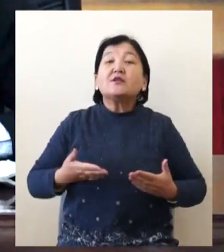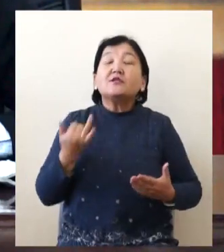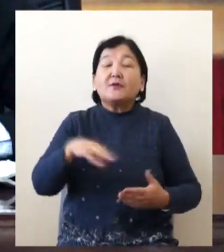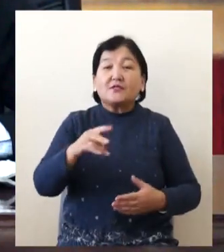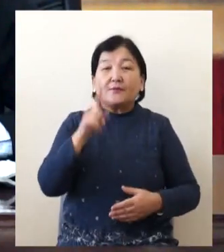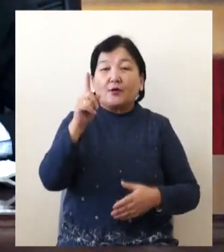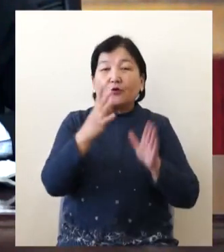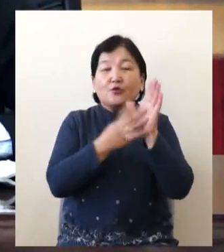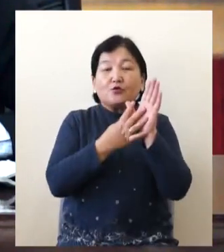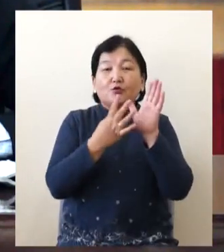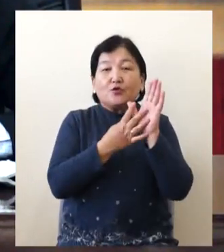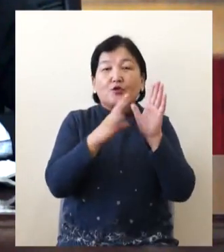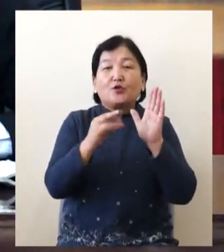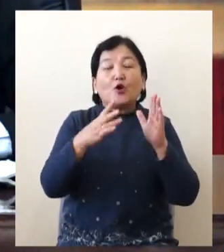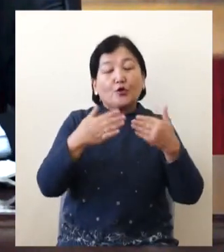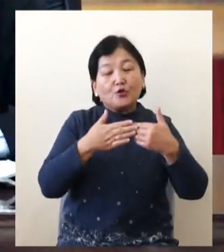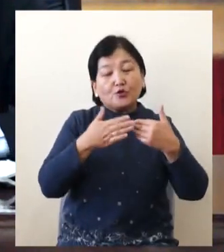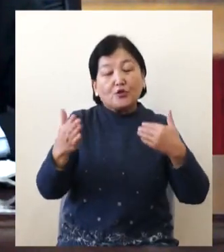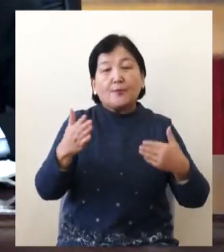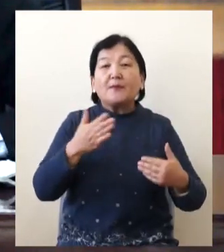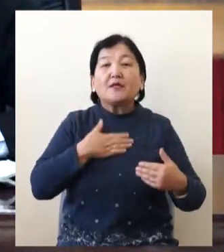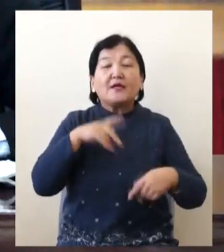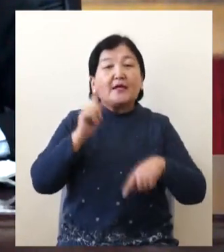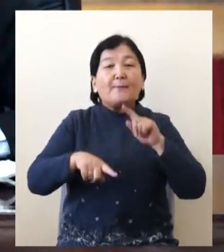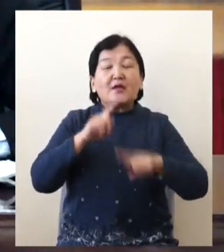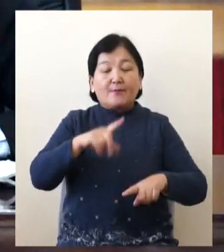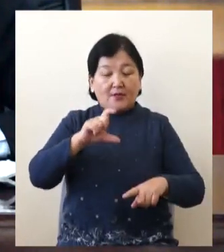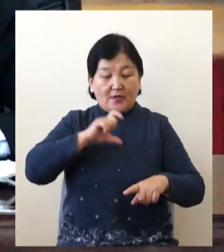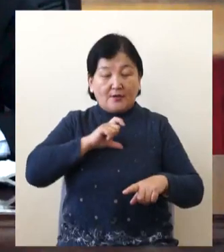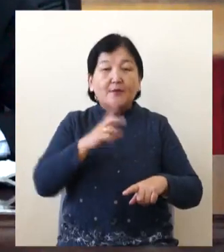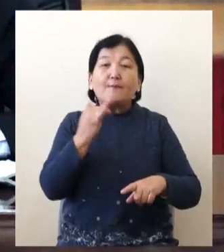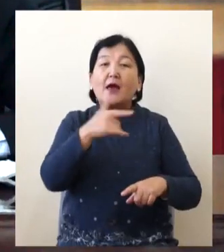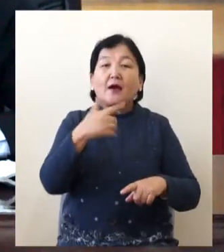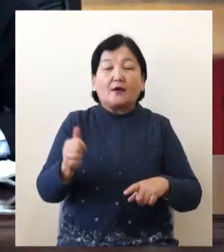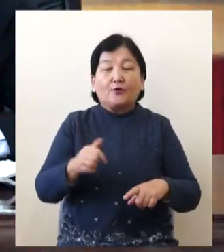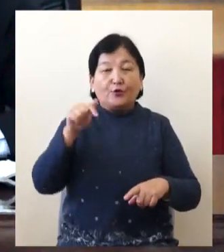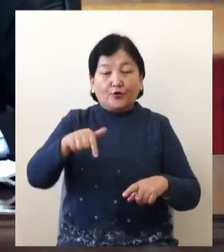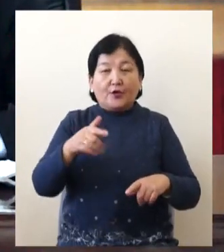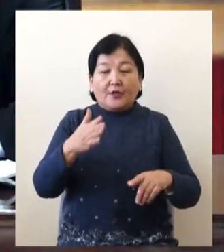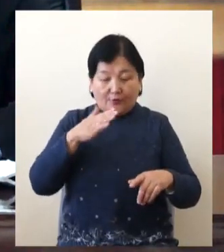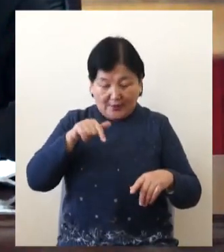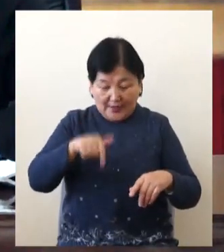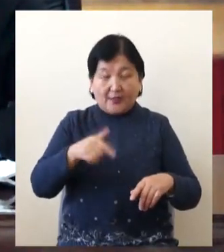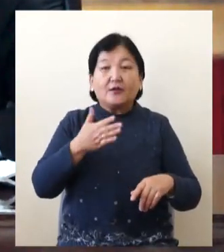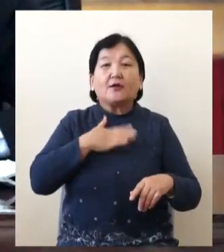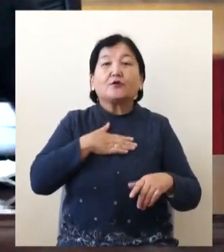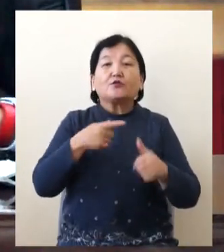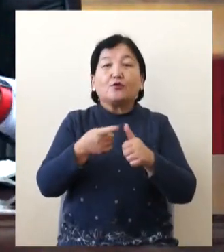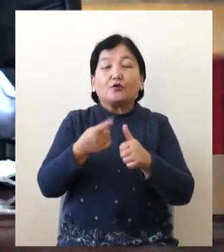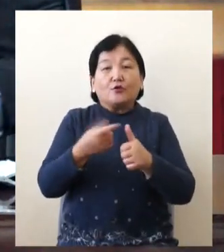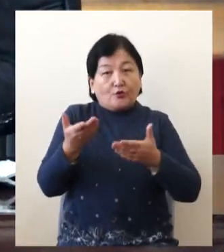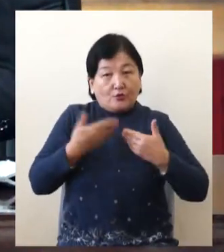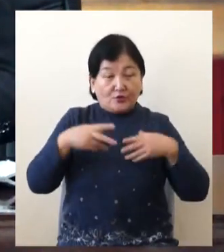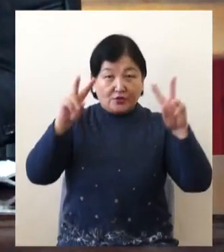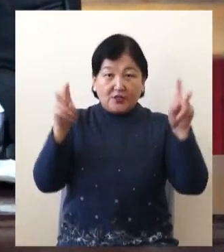хойш бид нар ямар ямар эрхтэй байгаагаа тэр олон заалтууд байгаа. Гэтэ өнөөдөр надад өгсөн сэдв нь болохоор тэгээ би бас энэ